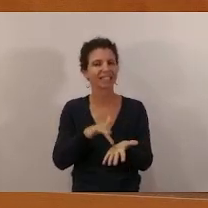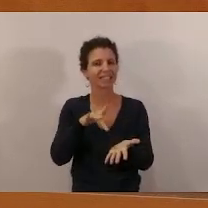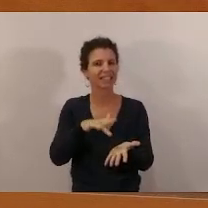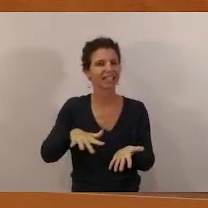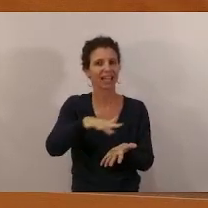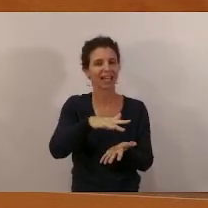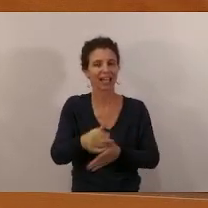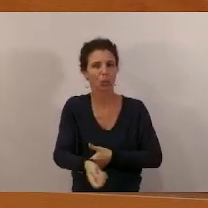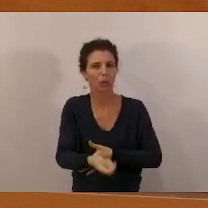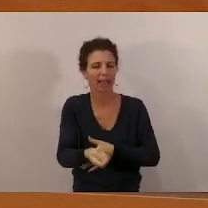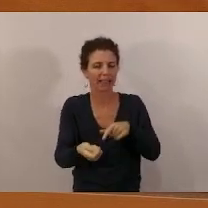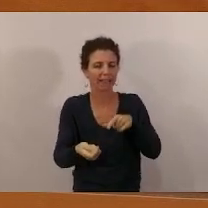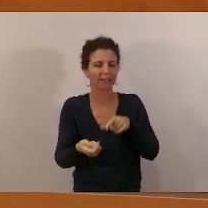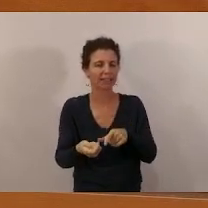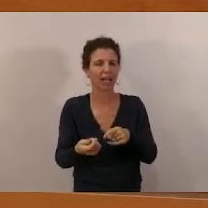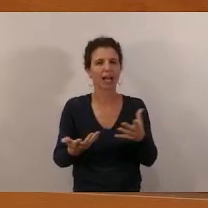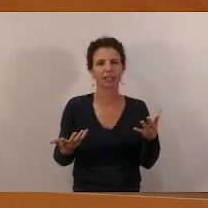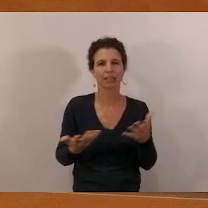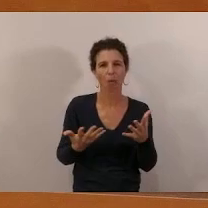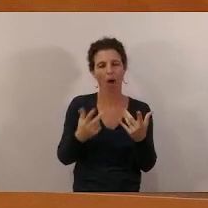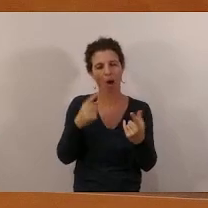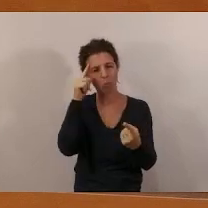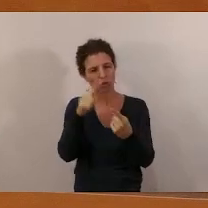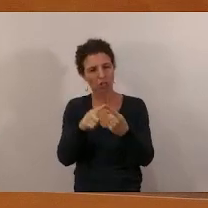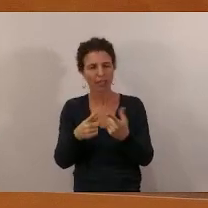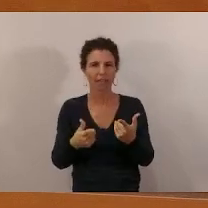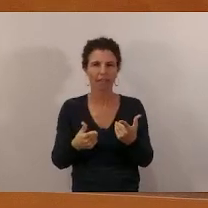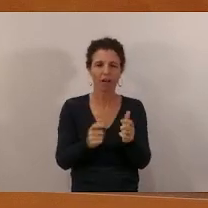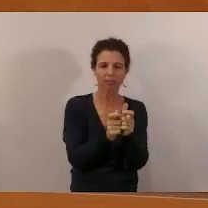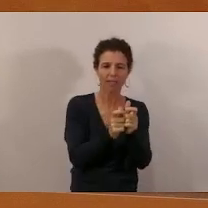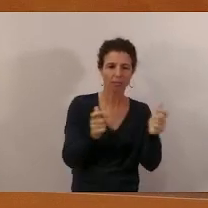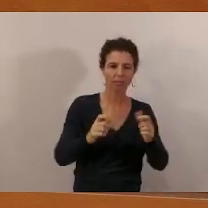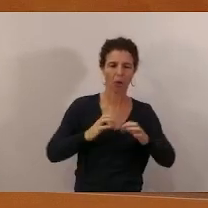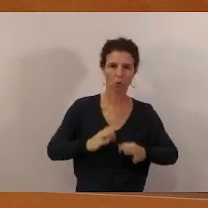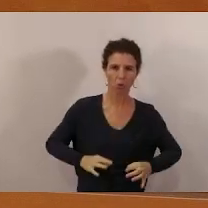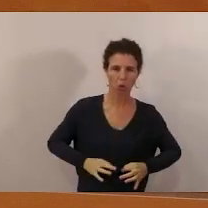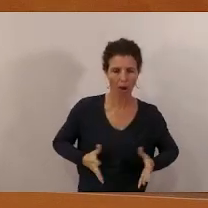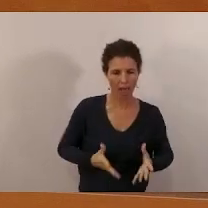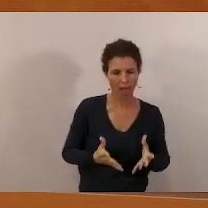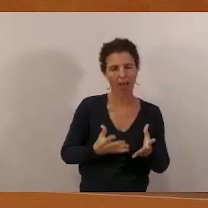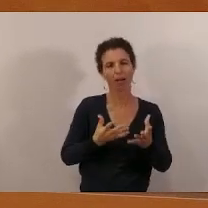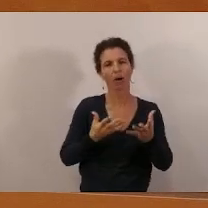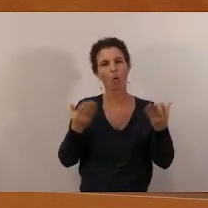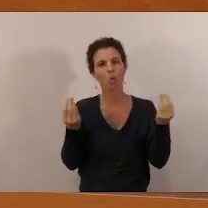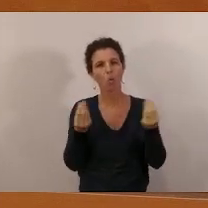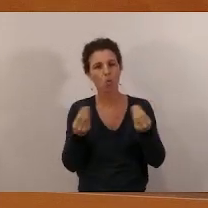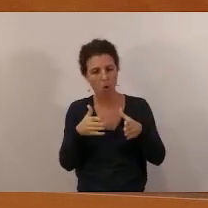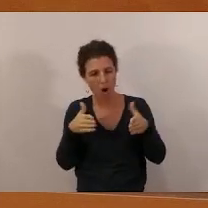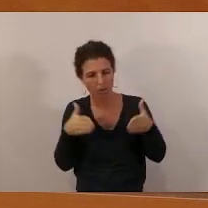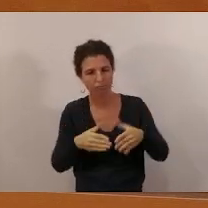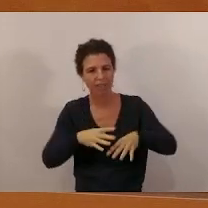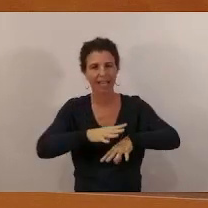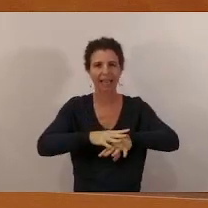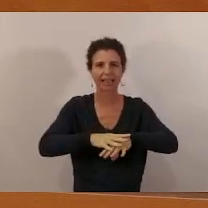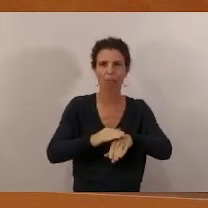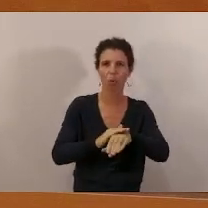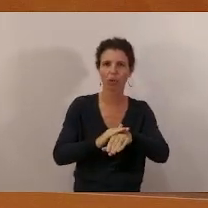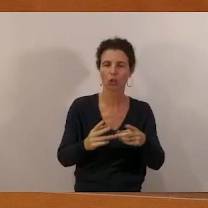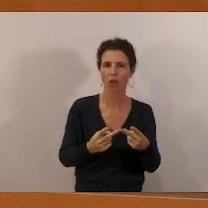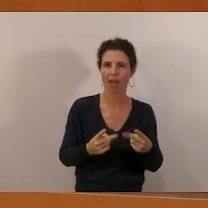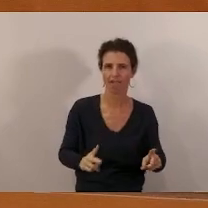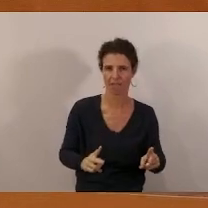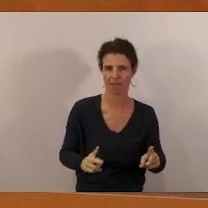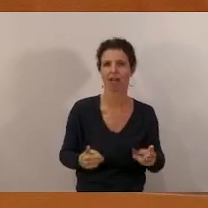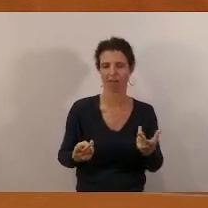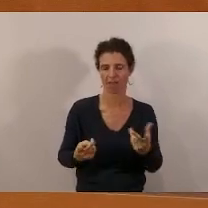permet de travailler sur les établissements scolaires des quartiers politiques de la ville. On est passé de 3 à 6 depuis